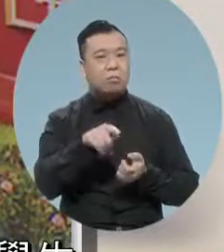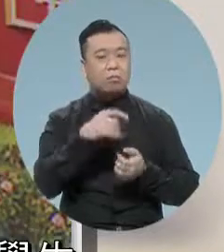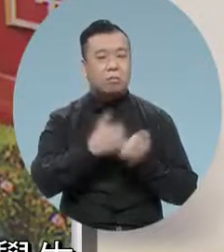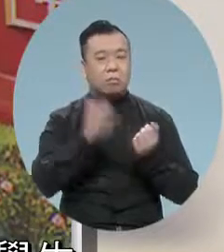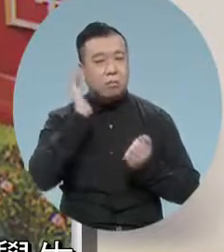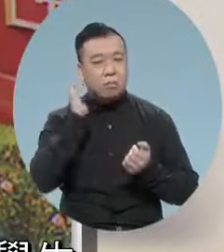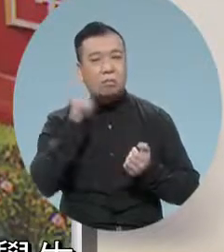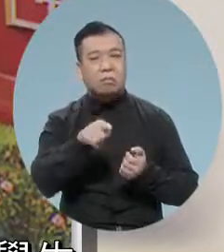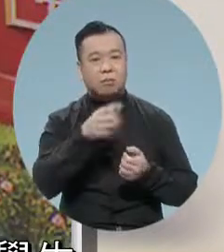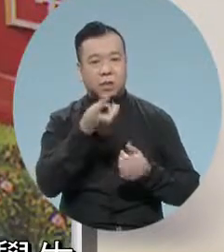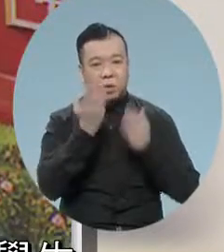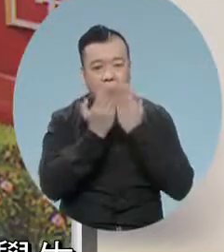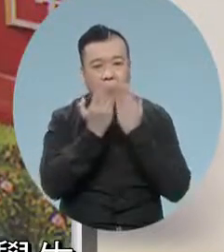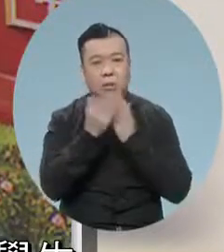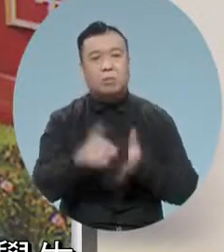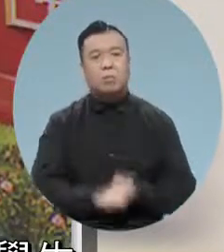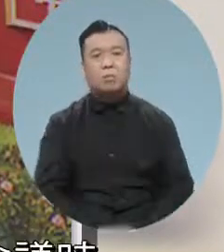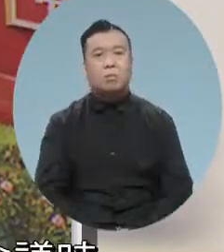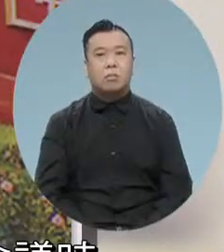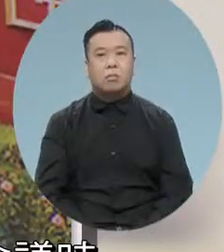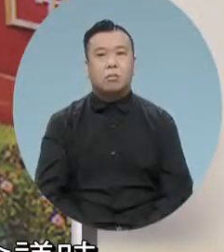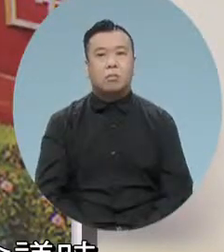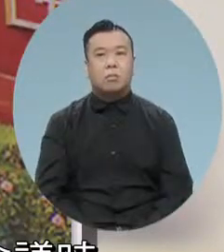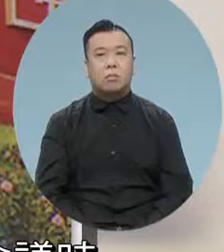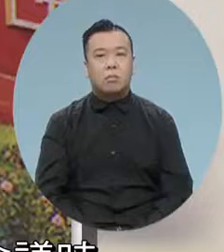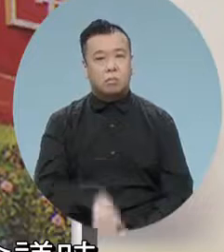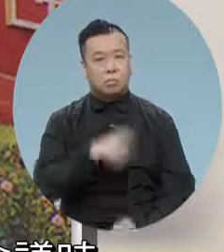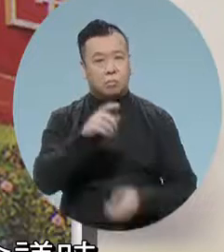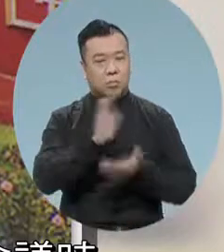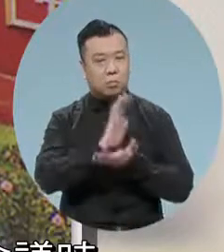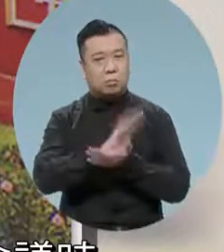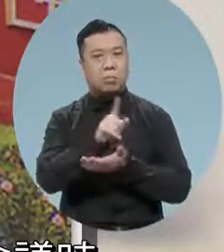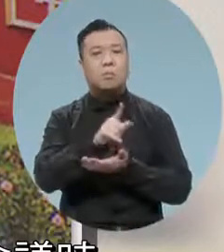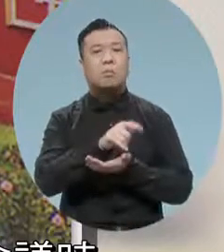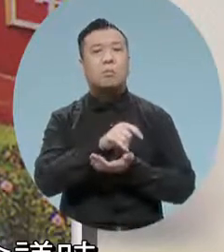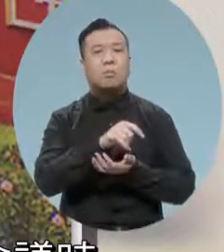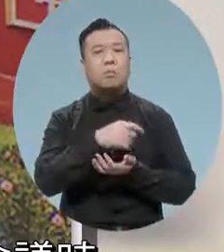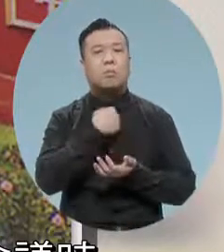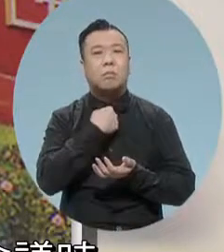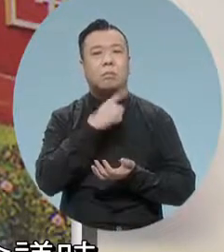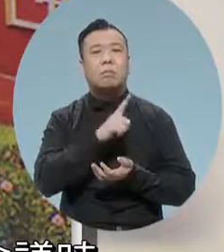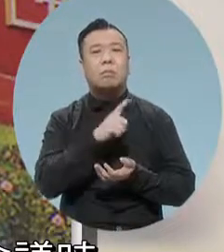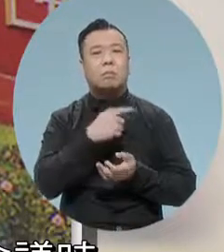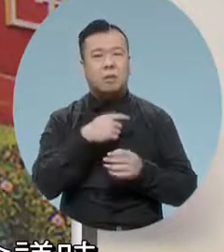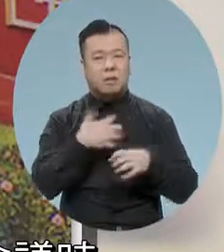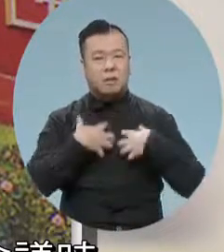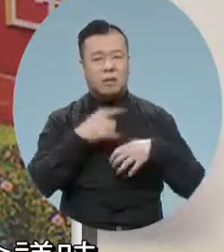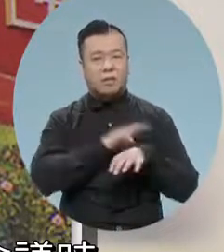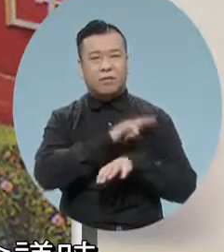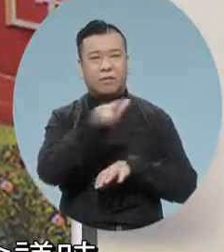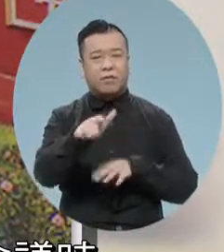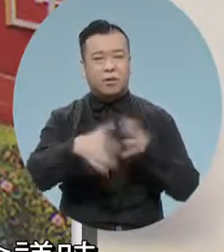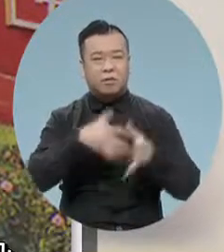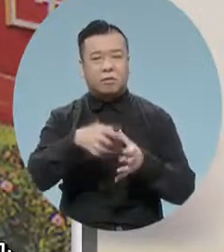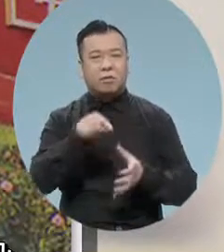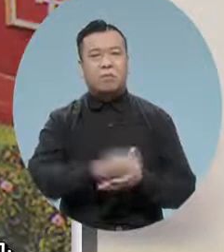子還在一個小學階段的時候，在印尼的上空，他要趕赴阿菲拉曼隆會議的